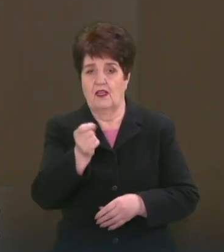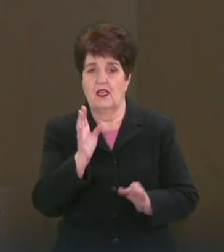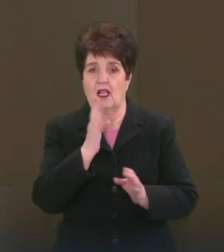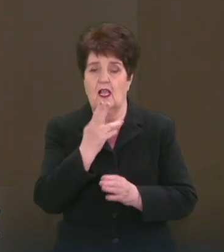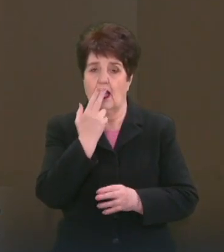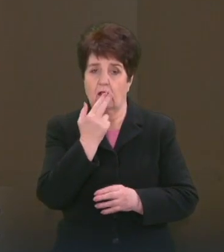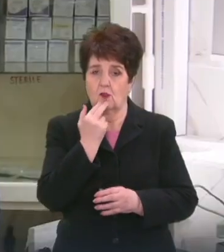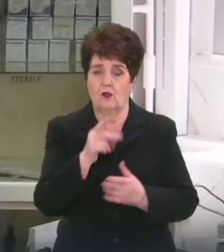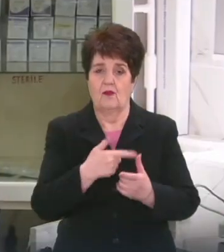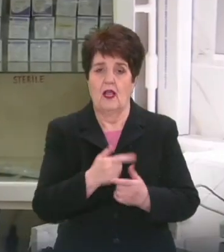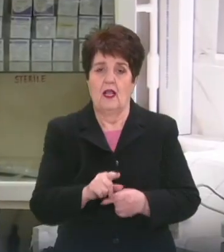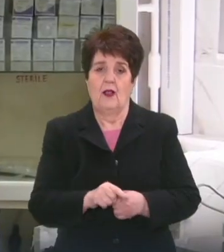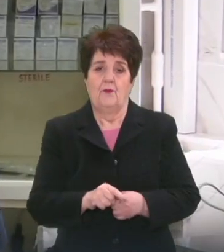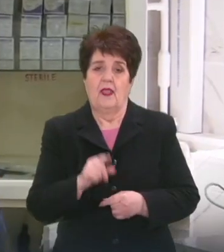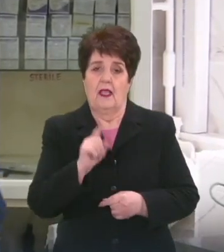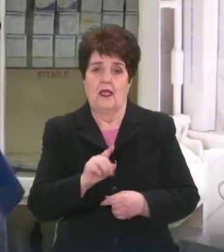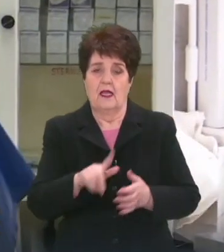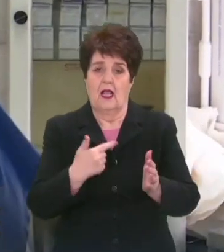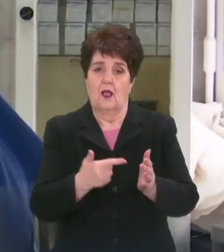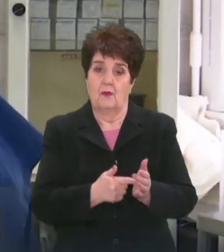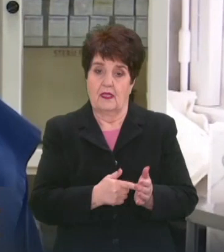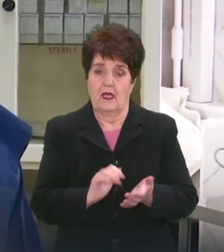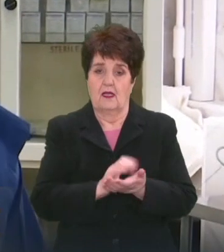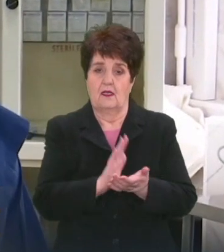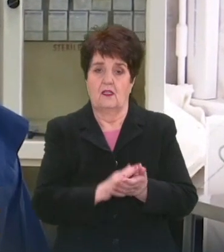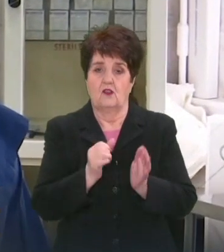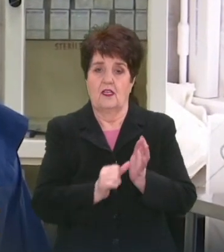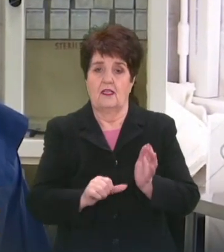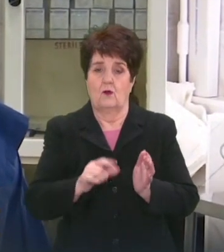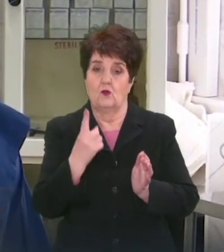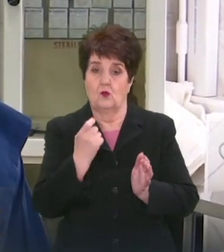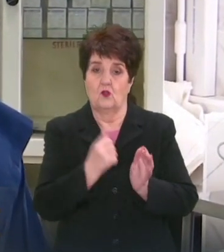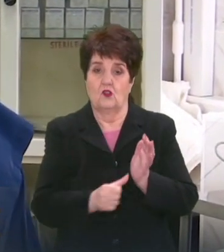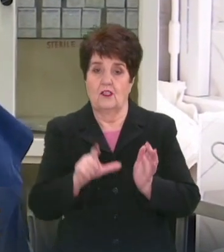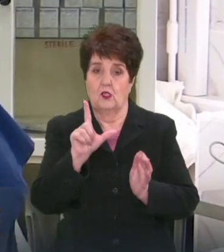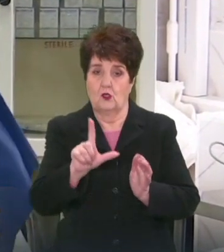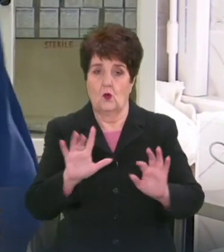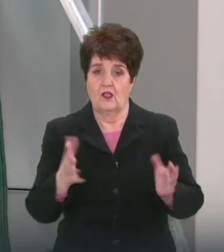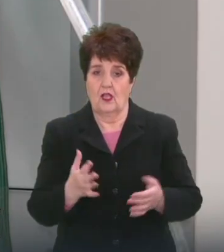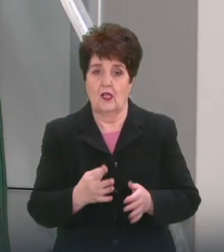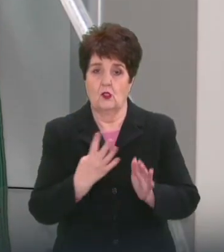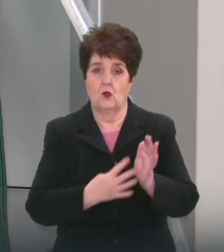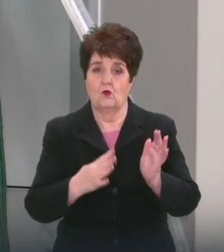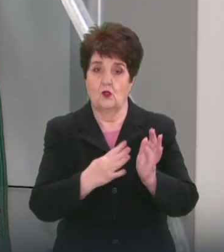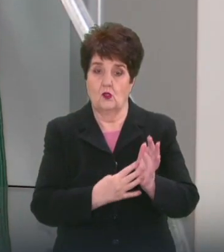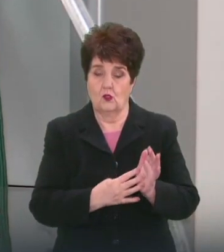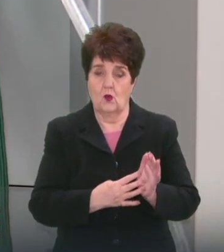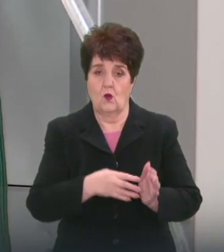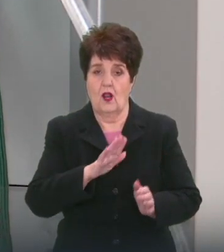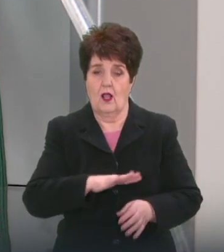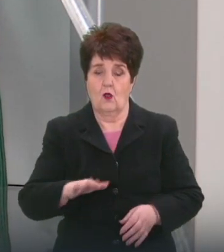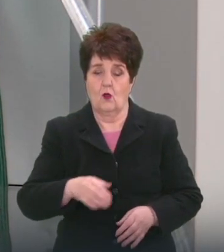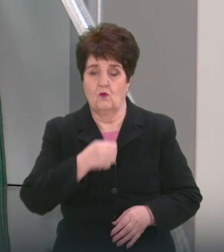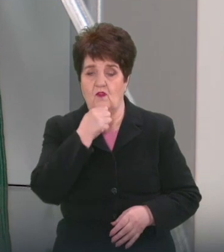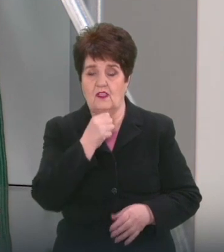și a gripei. În capitală au fost înregistrate 162 de cazuri de gripă, dintre care 99 la copii cu vârsta de până la